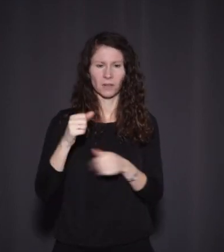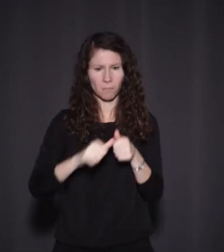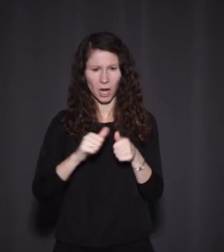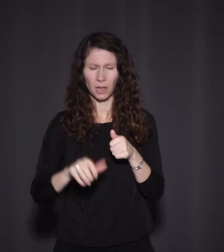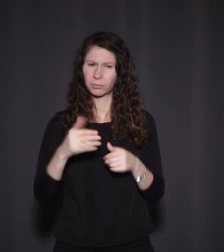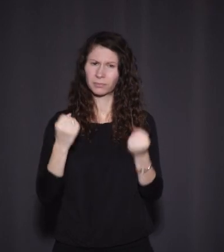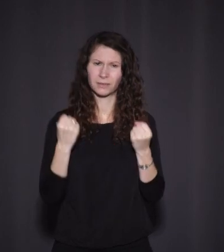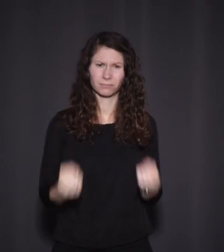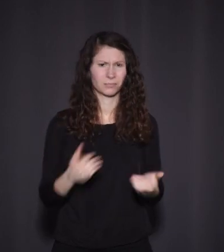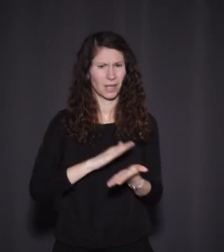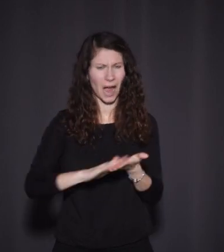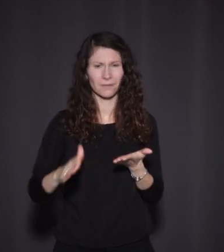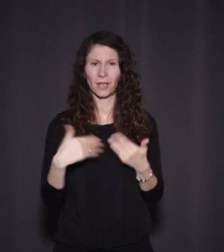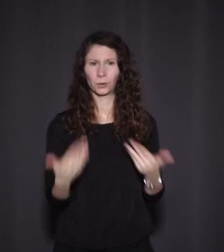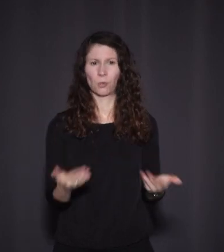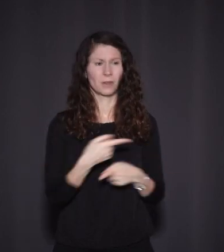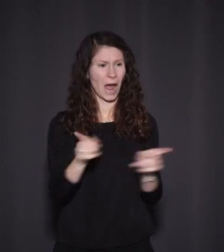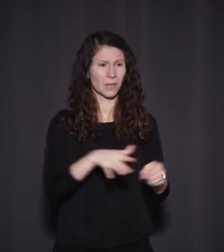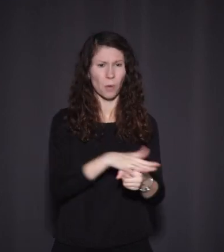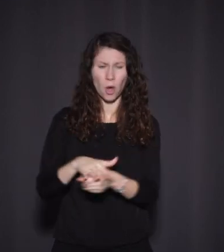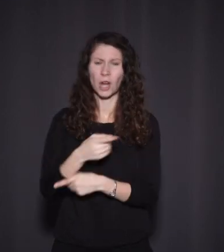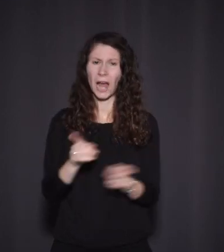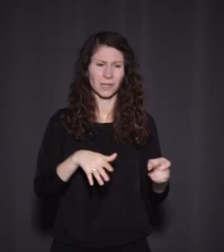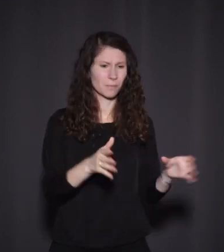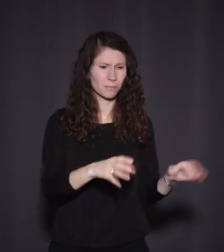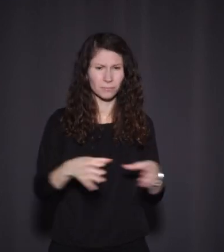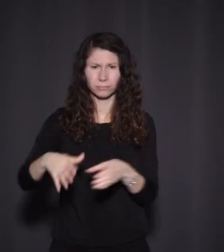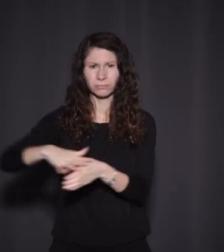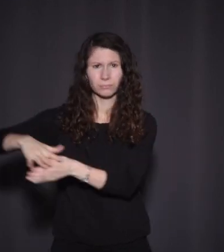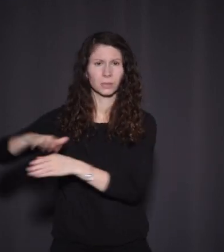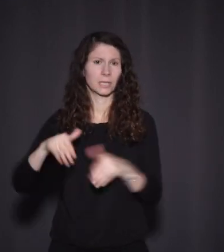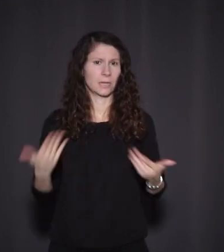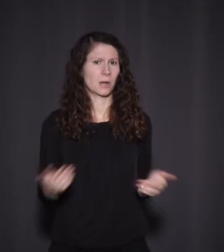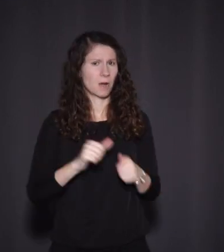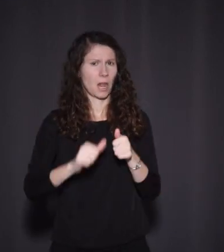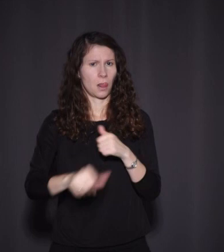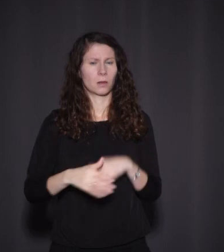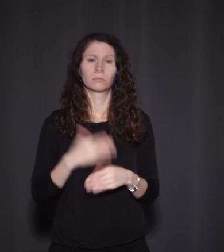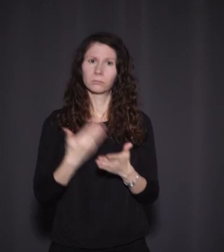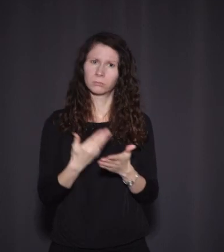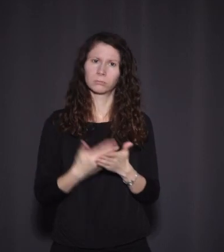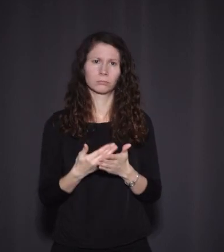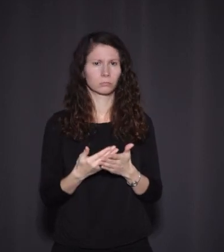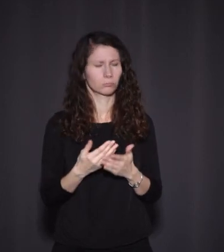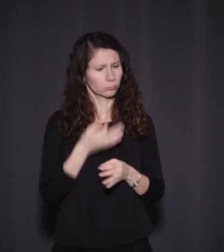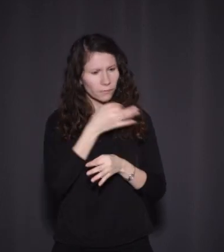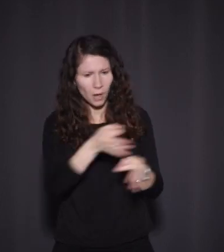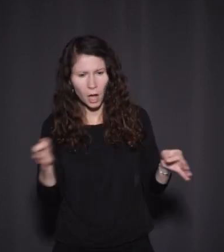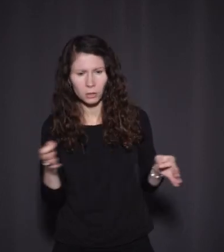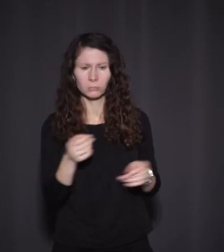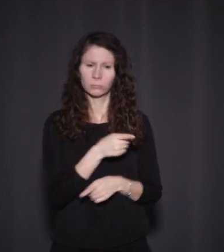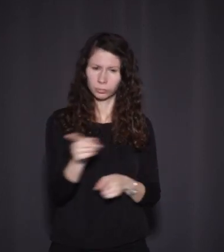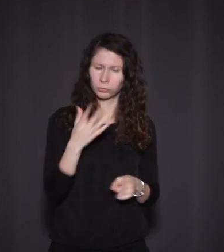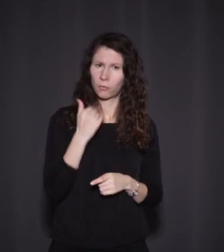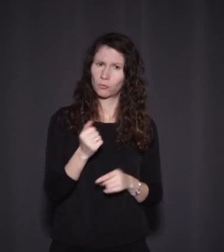haben wir mittlerweile in allen Branchen, in allen Bereichen, zu sagen, wir sprechen mit all denjenigen, die hier jetzt was beitragen können. Wir